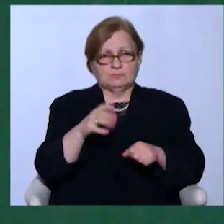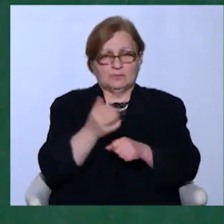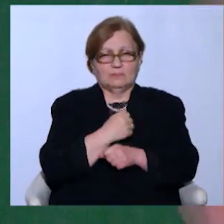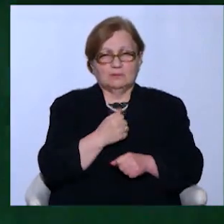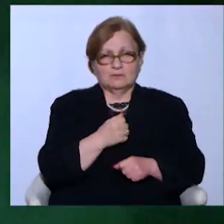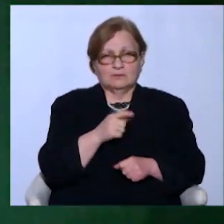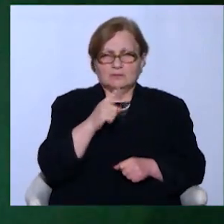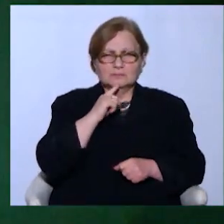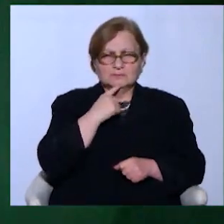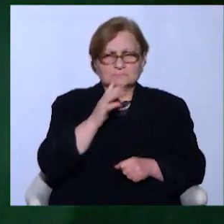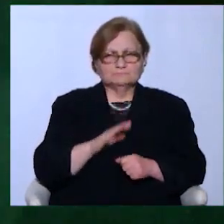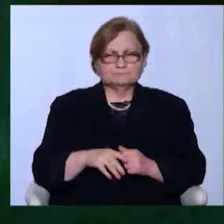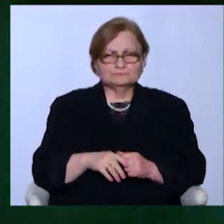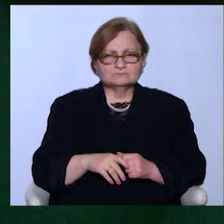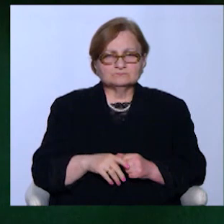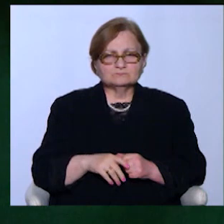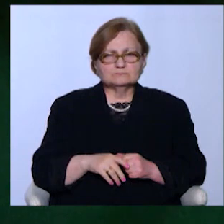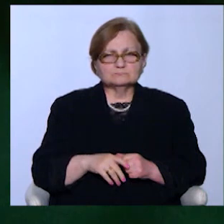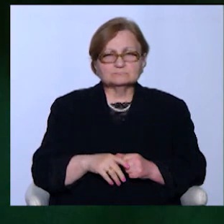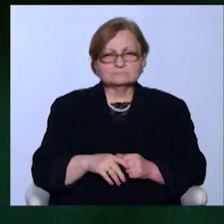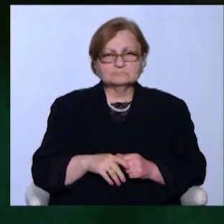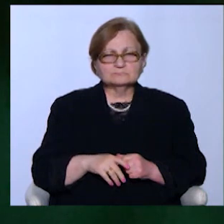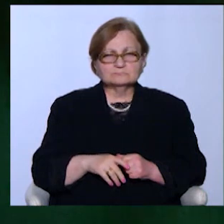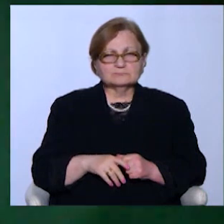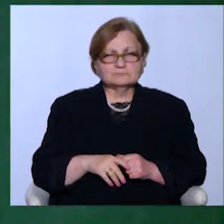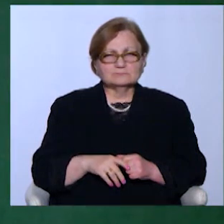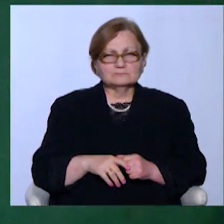არც ეს არის რთული. აი ასე.